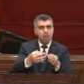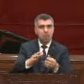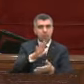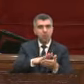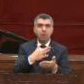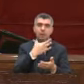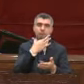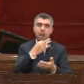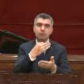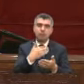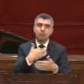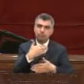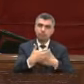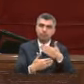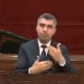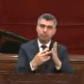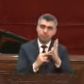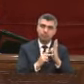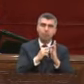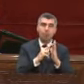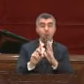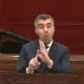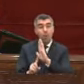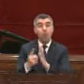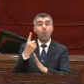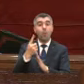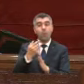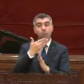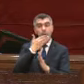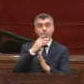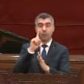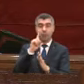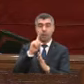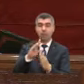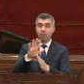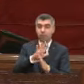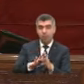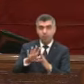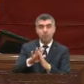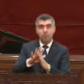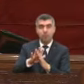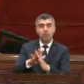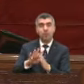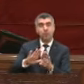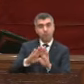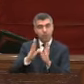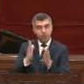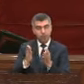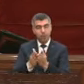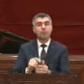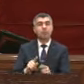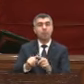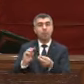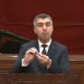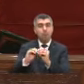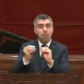اللي تكلمت عليها، واللي اول مره الحمد لله درنا واحد العمل تقييمي اللي من خلاله اننا خصنا نحلوا